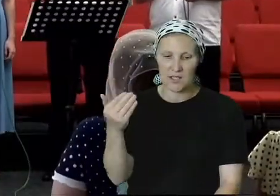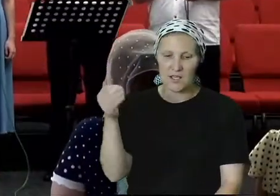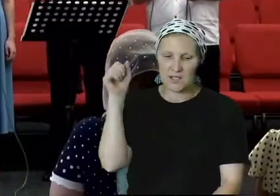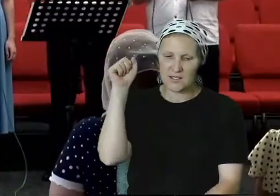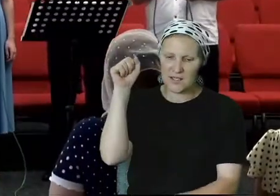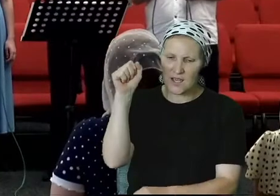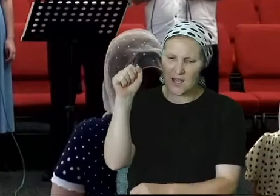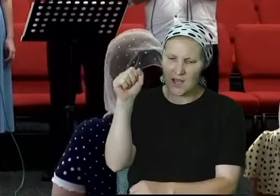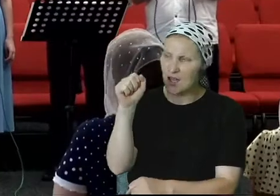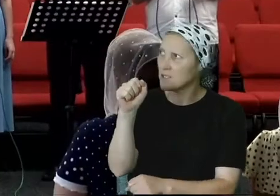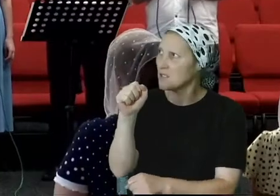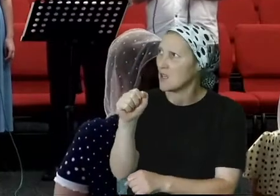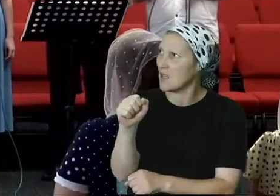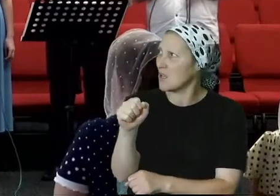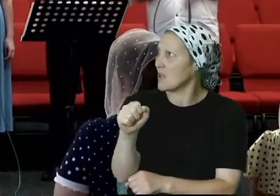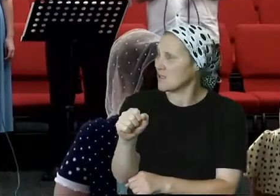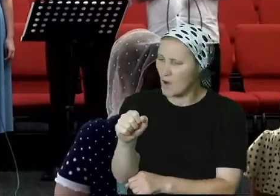схились